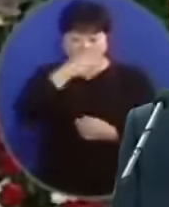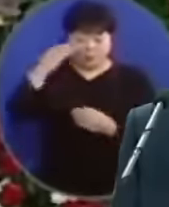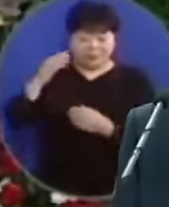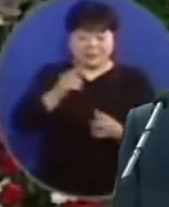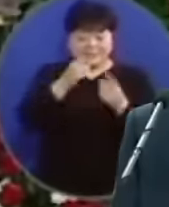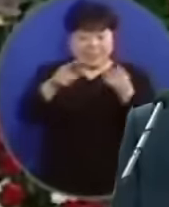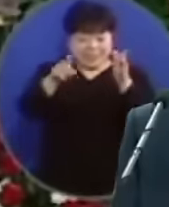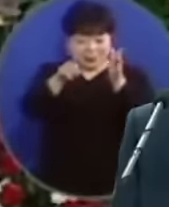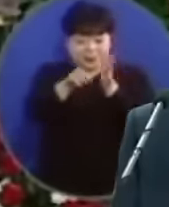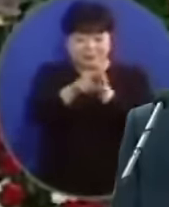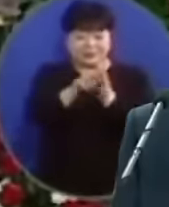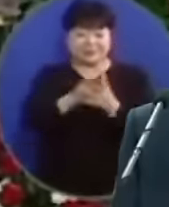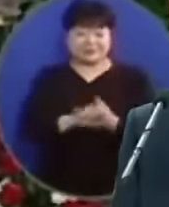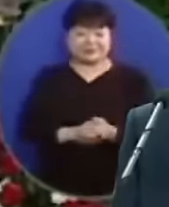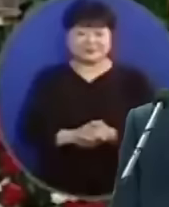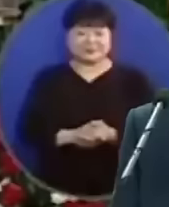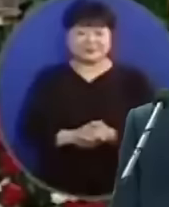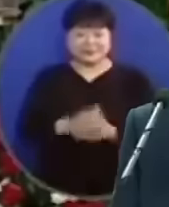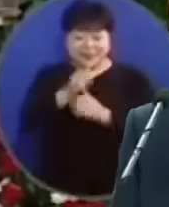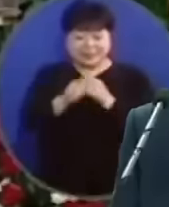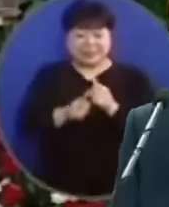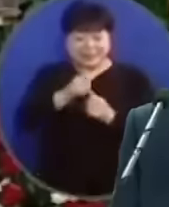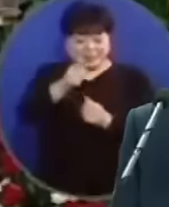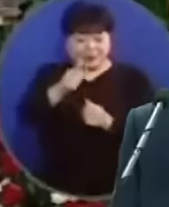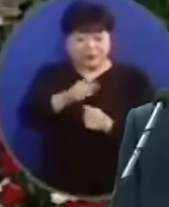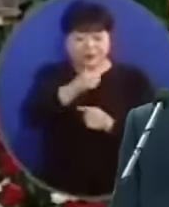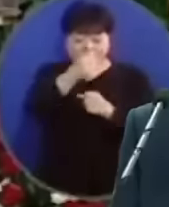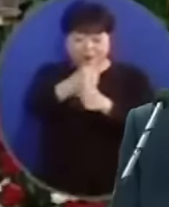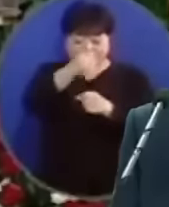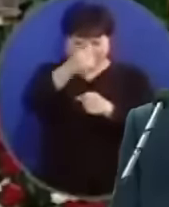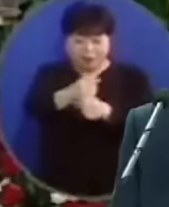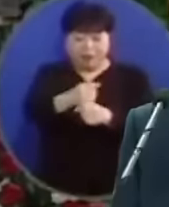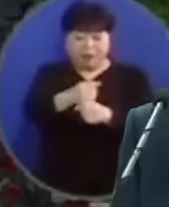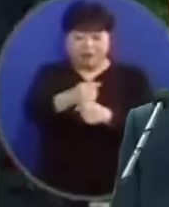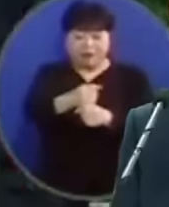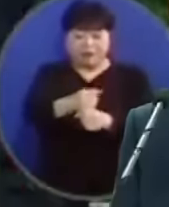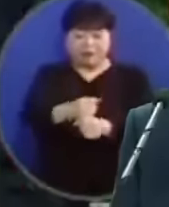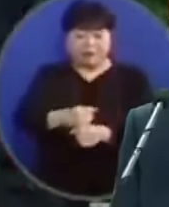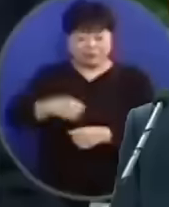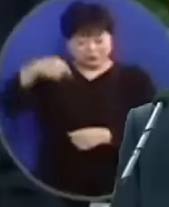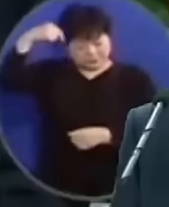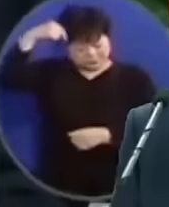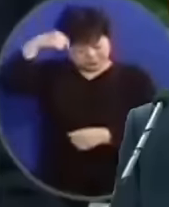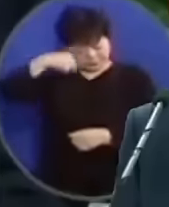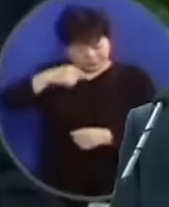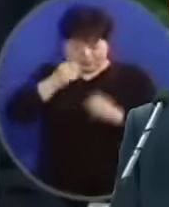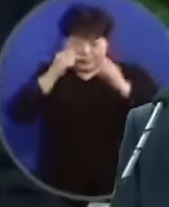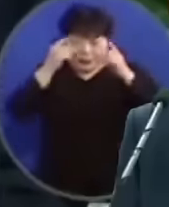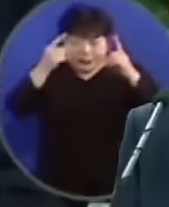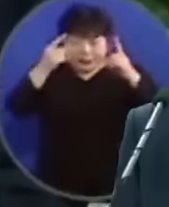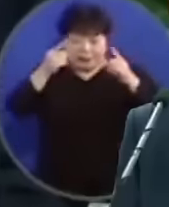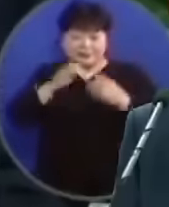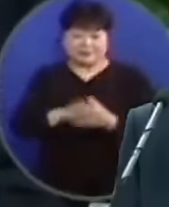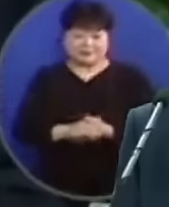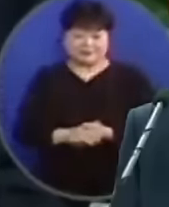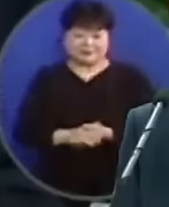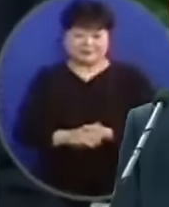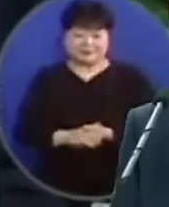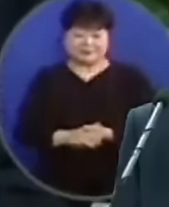살기 위해서는 하나님이 우리를 만드셨다는 것을 절실히 깨달아 알아야 되는 것입니다. 우리는